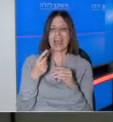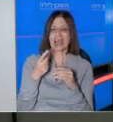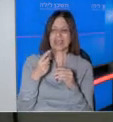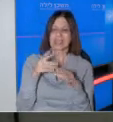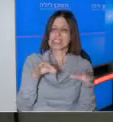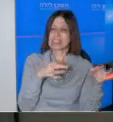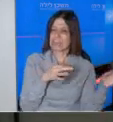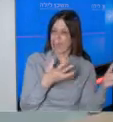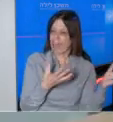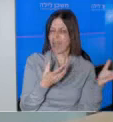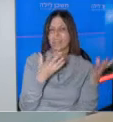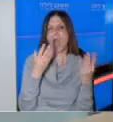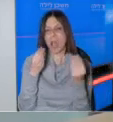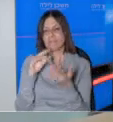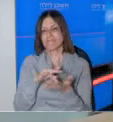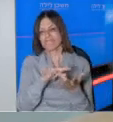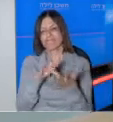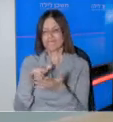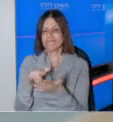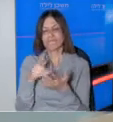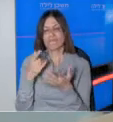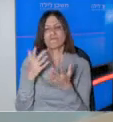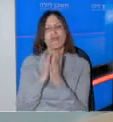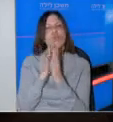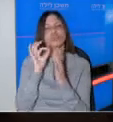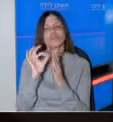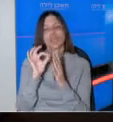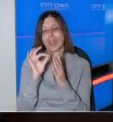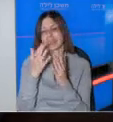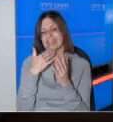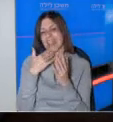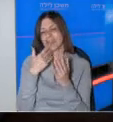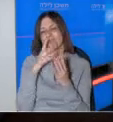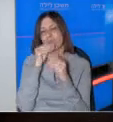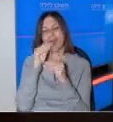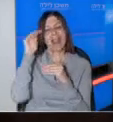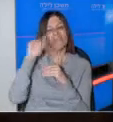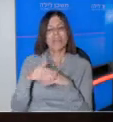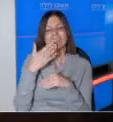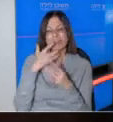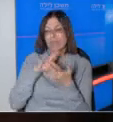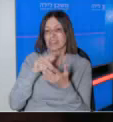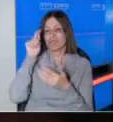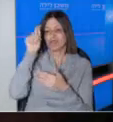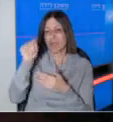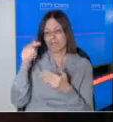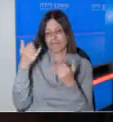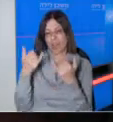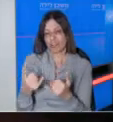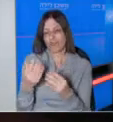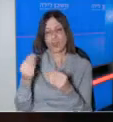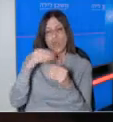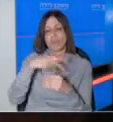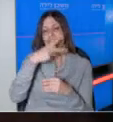על יעדים מאוד מאוד מבוקשים בקרב הישראלים. מדובר על אלפי ישראלים שנמצאים שם כרגע. תוסיף לזה את